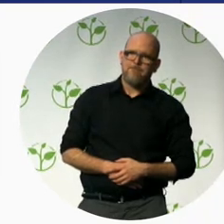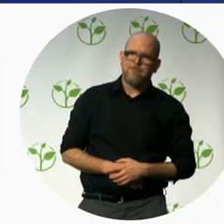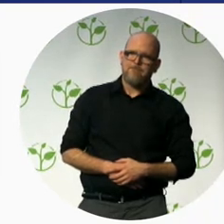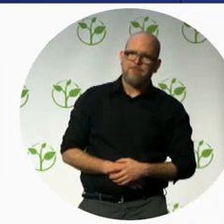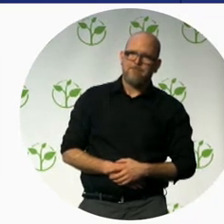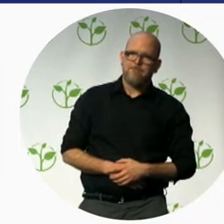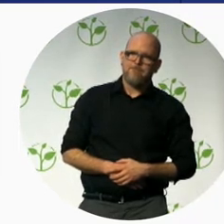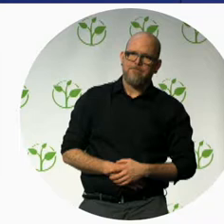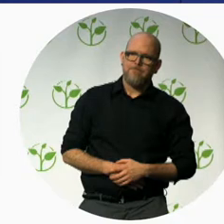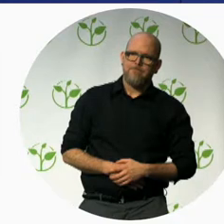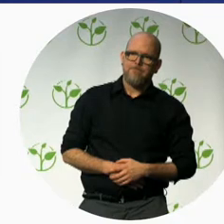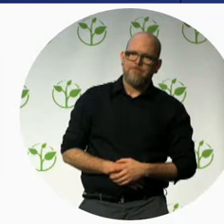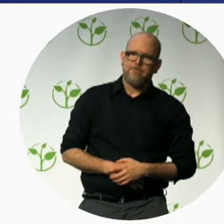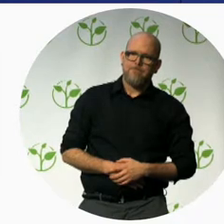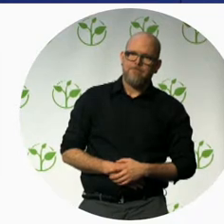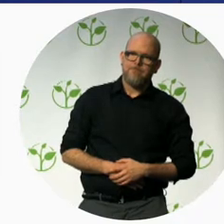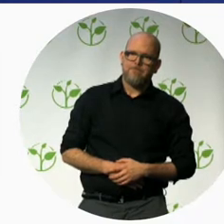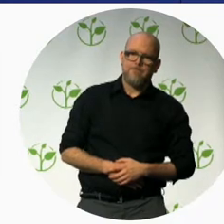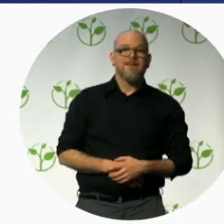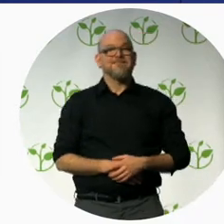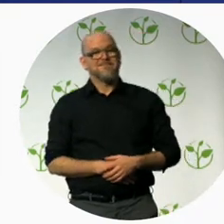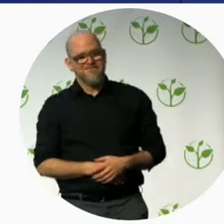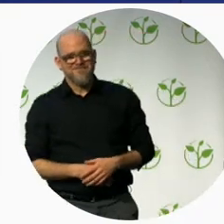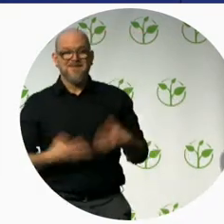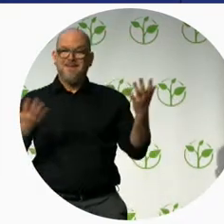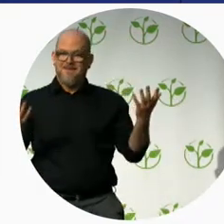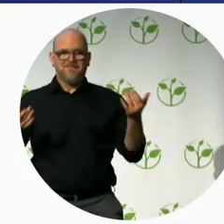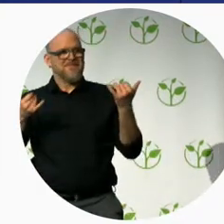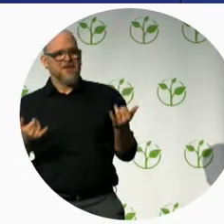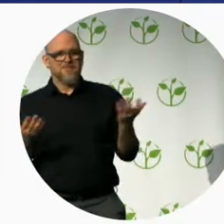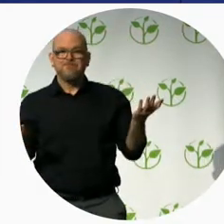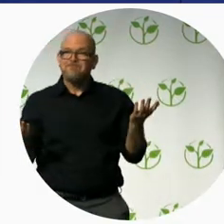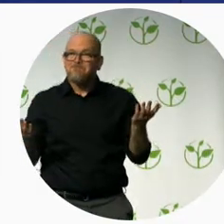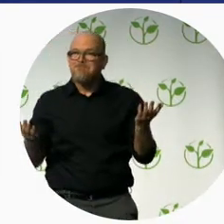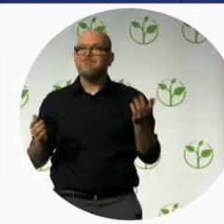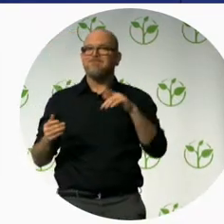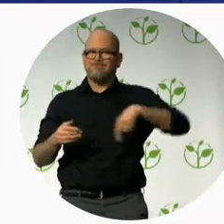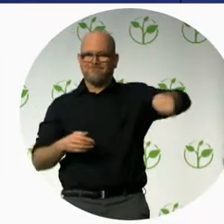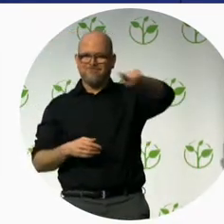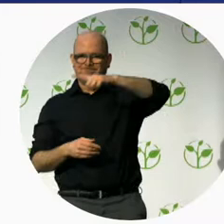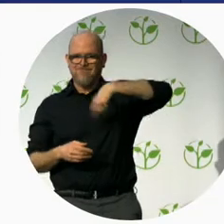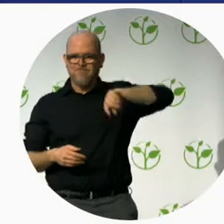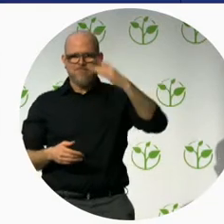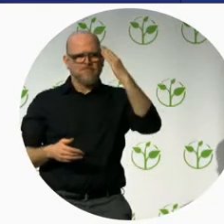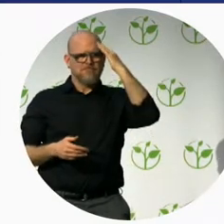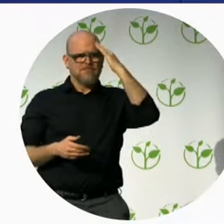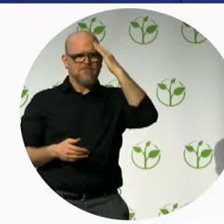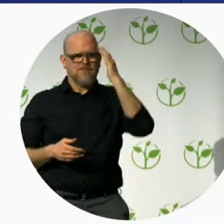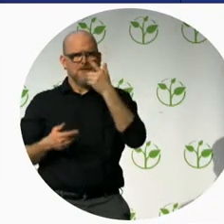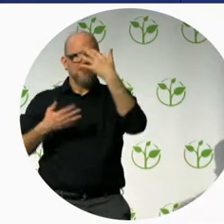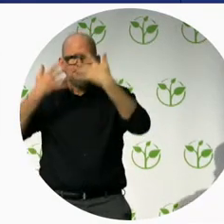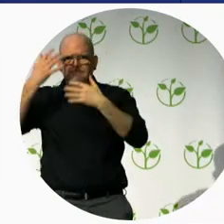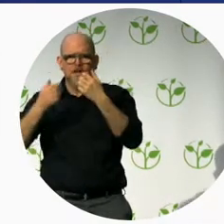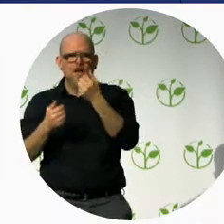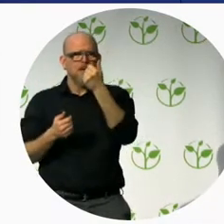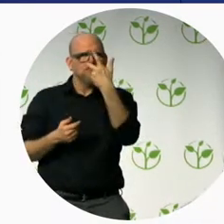Zdobyczą Nasza cywilizacyjna pozwala ludziom żyć dłuższe życie, i osoby z niepełnosprawnościami niebezpieczeństwa